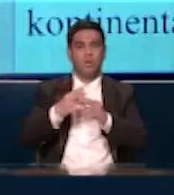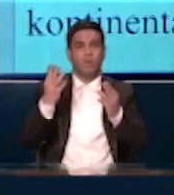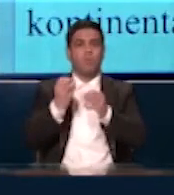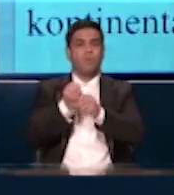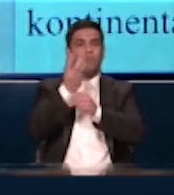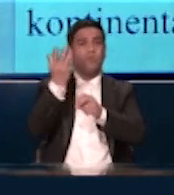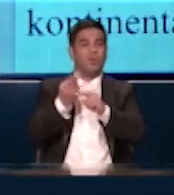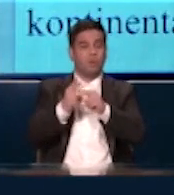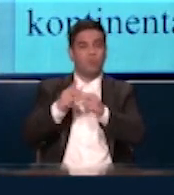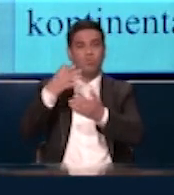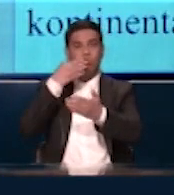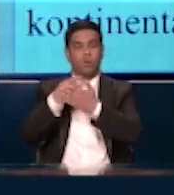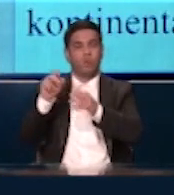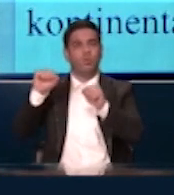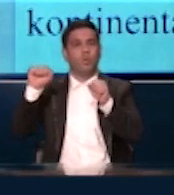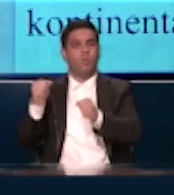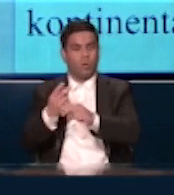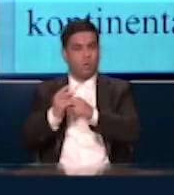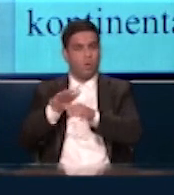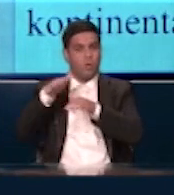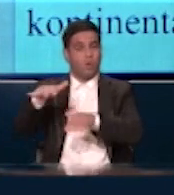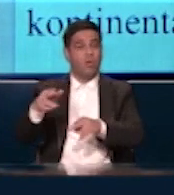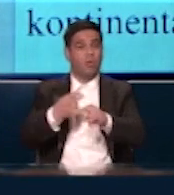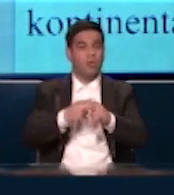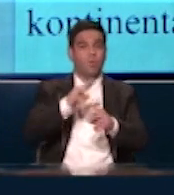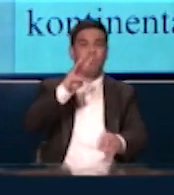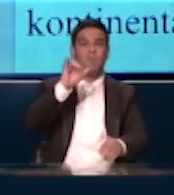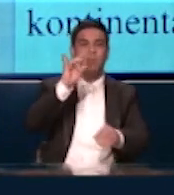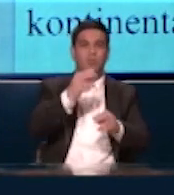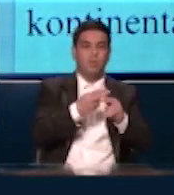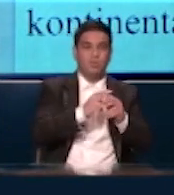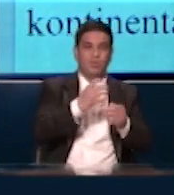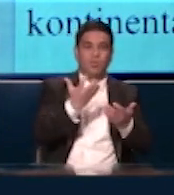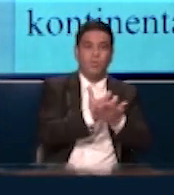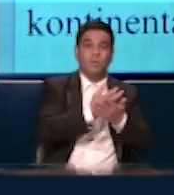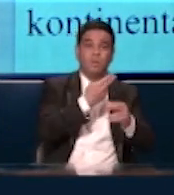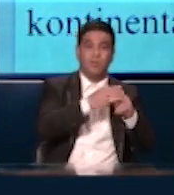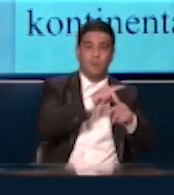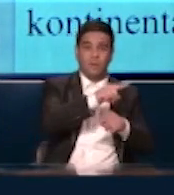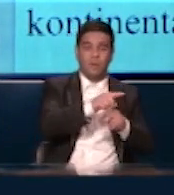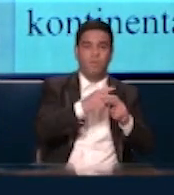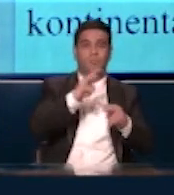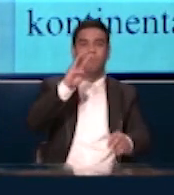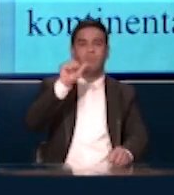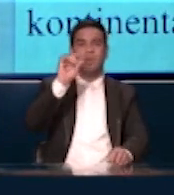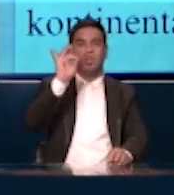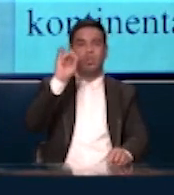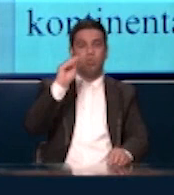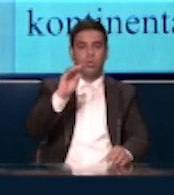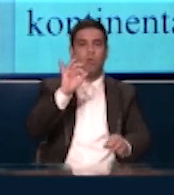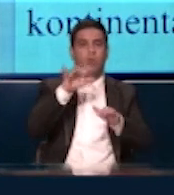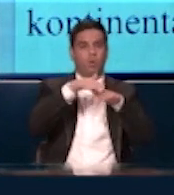hosil bo'lgan orollar bo'lsa vulqon orollari, marjon poliplarining to'planishidan hosil bo'lgan orollar esa marjon orollari deb